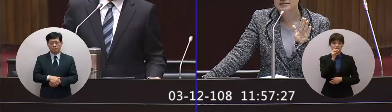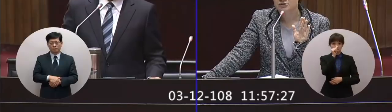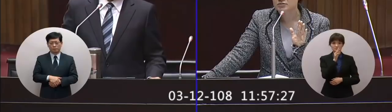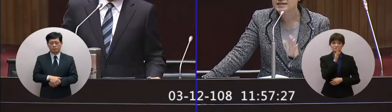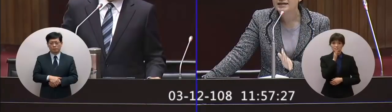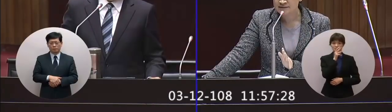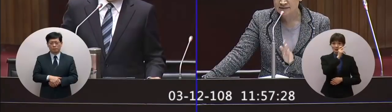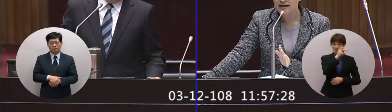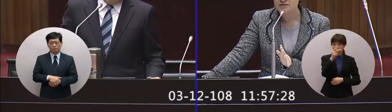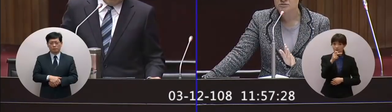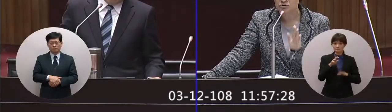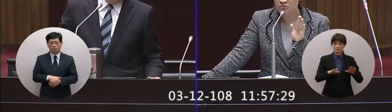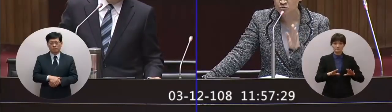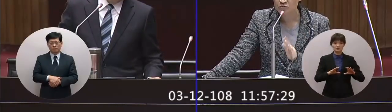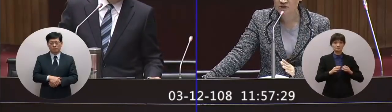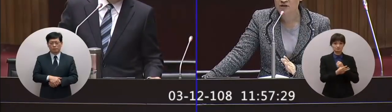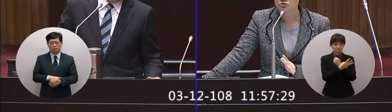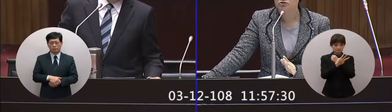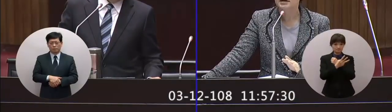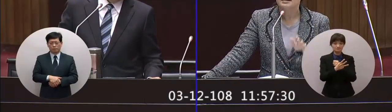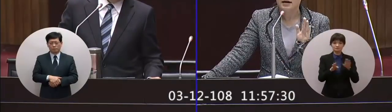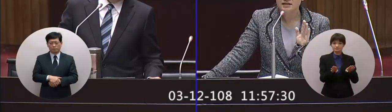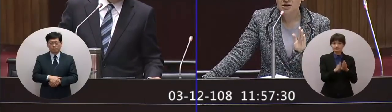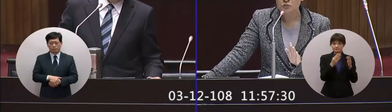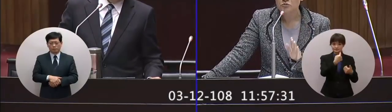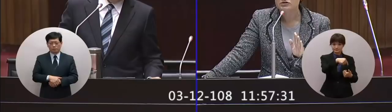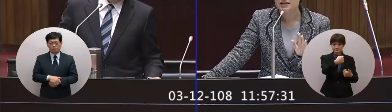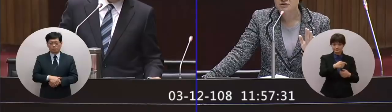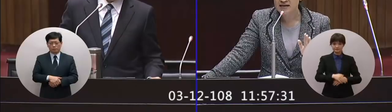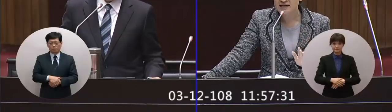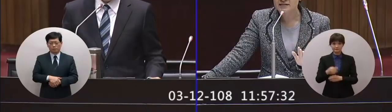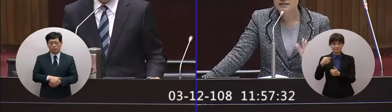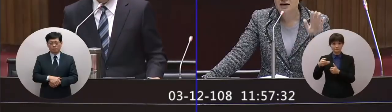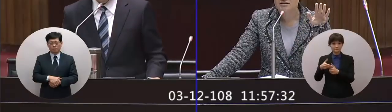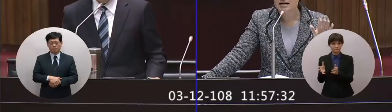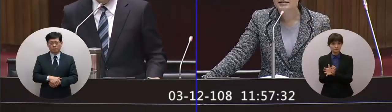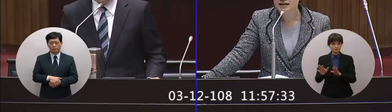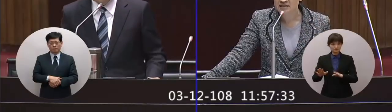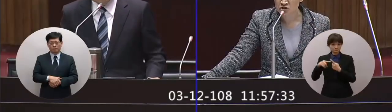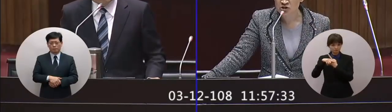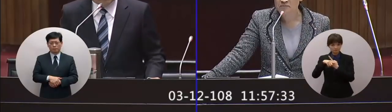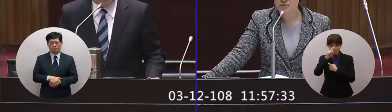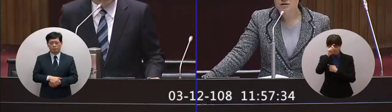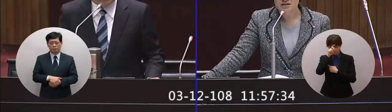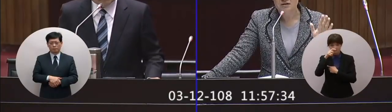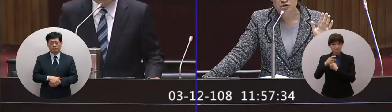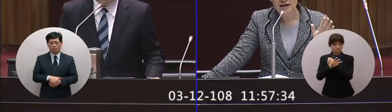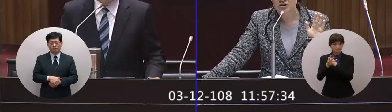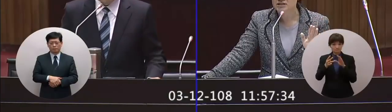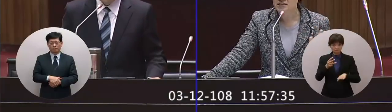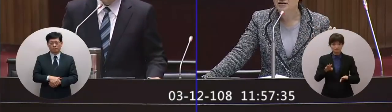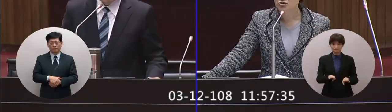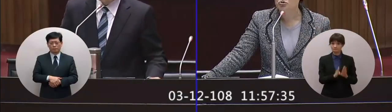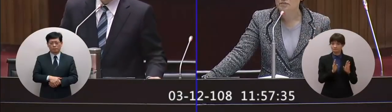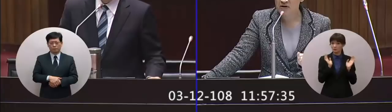学，现在是从3年级开始做初步的教学。那教育部目前有在研议要向下延伸，这虽